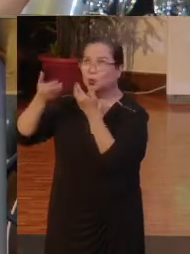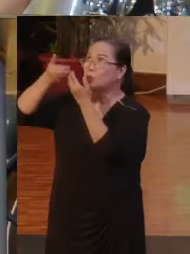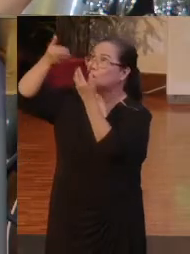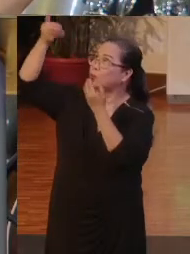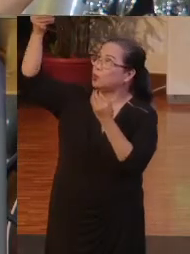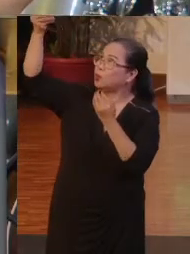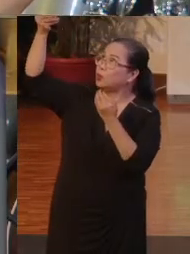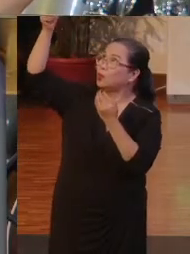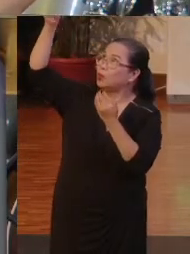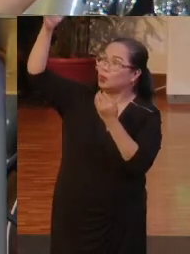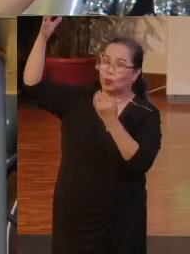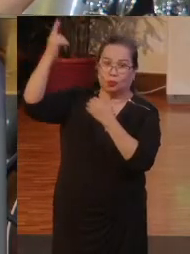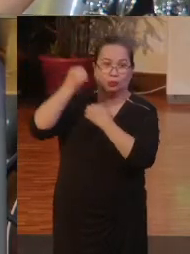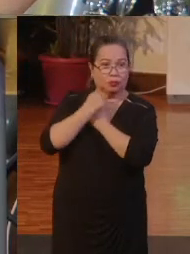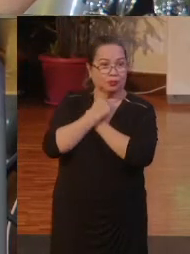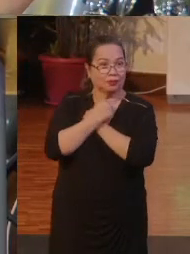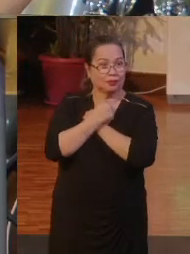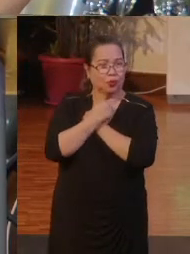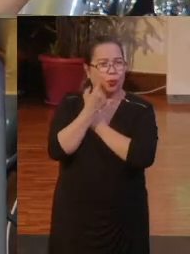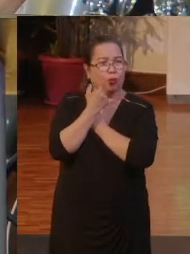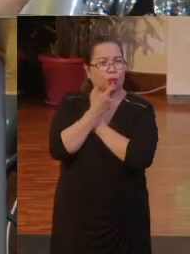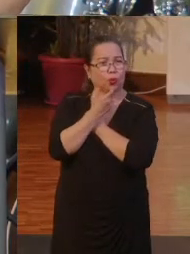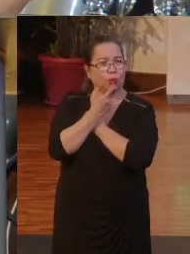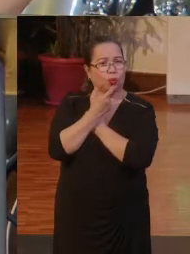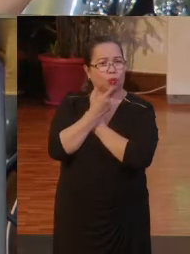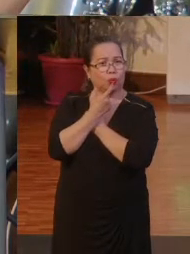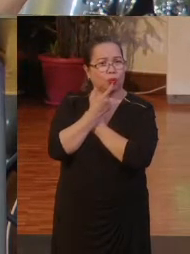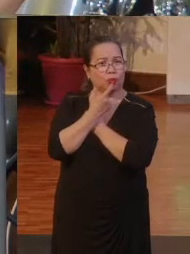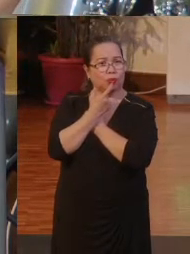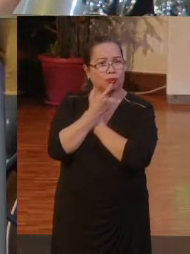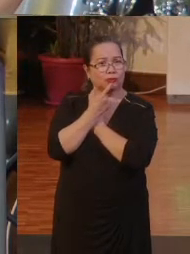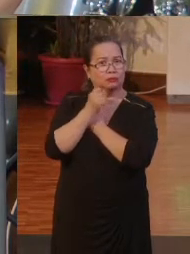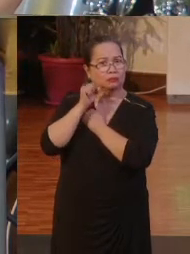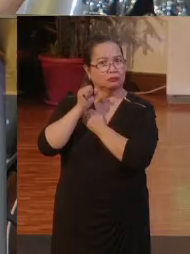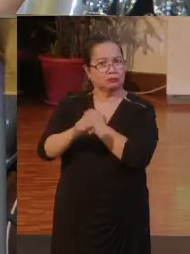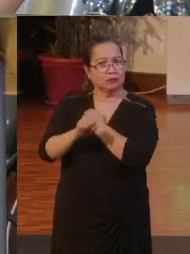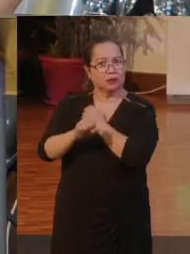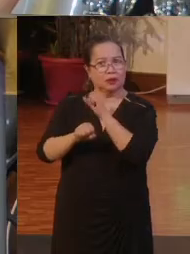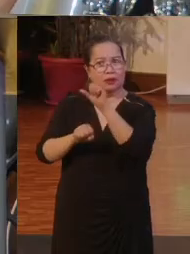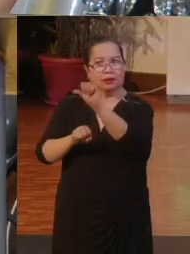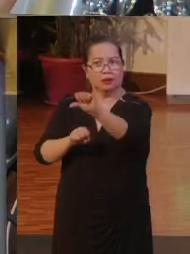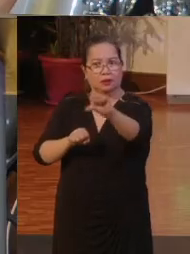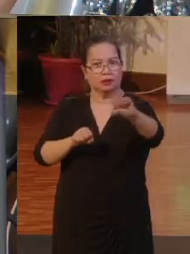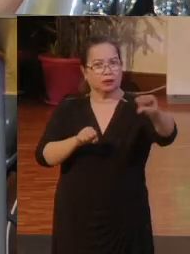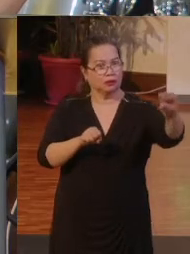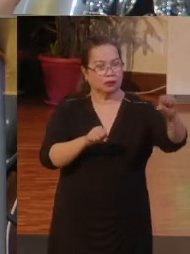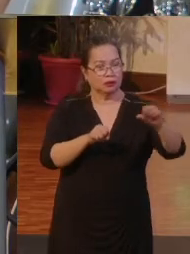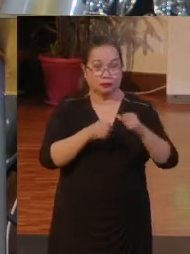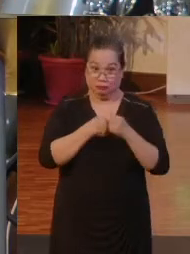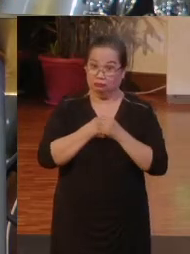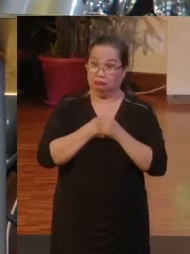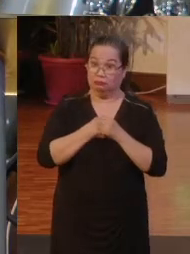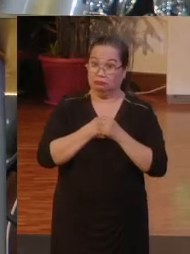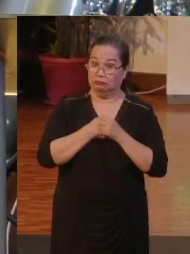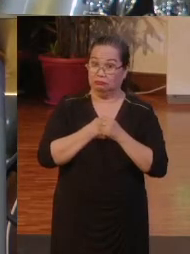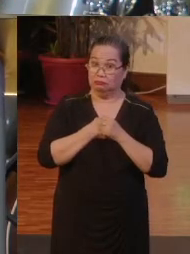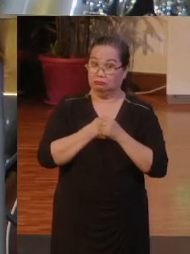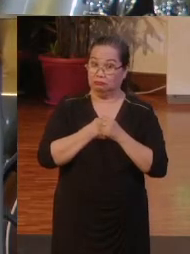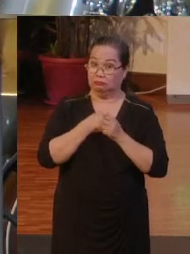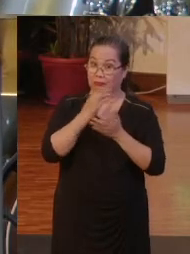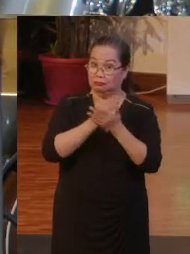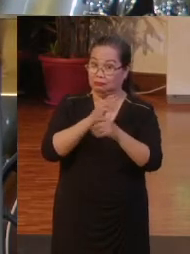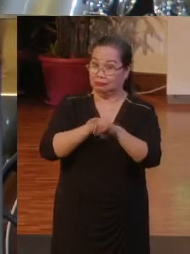from the love of Christ? Sino kaya magtatalo sa inyo? Kayo ba'y kung